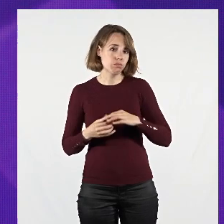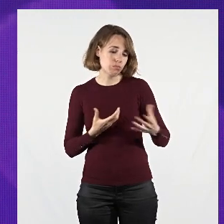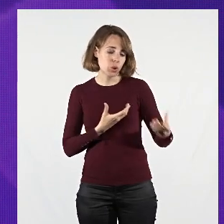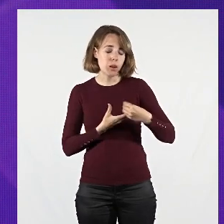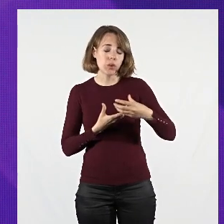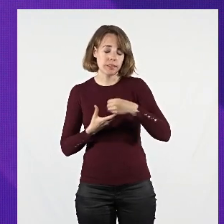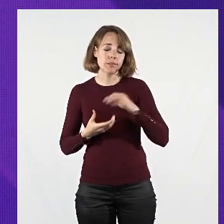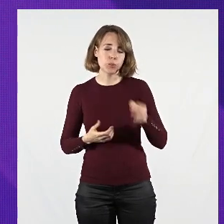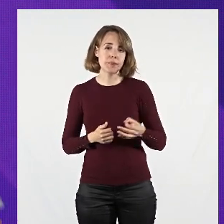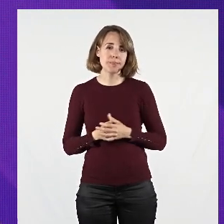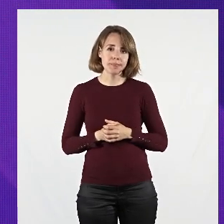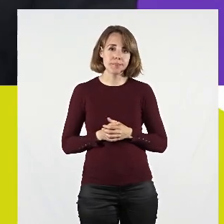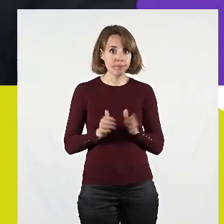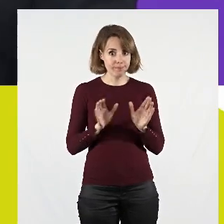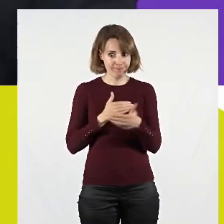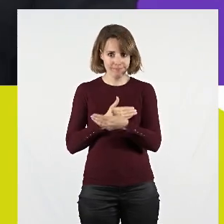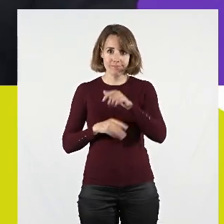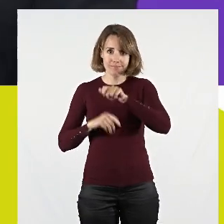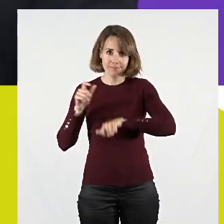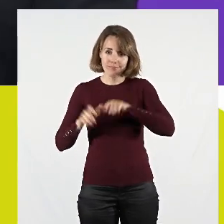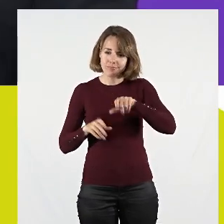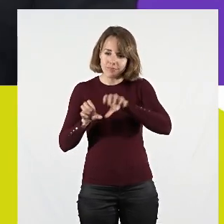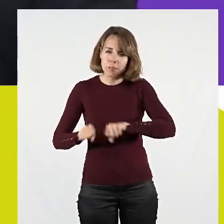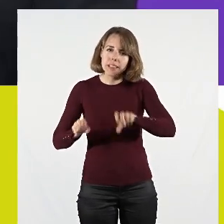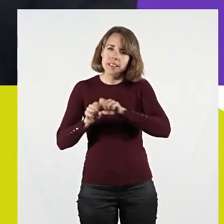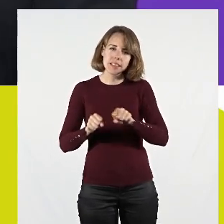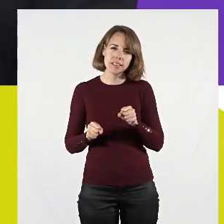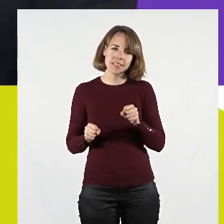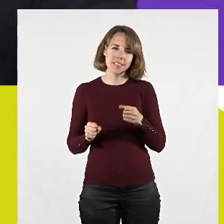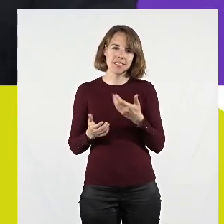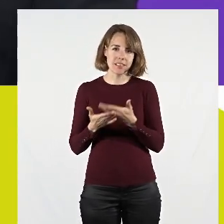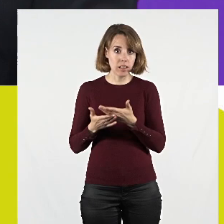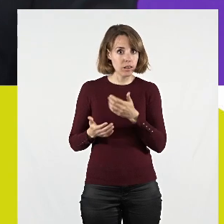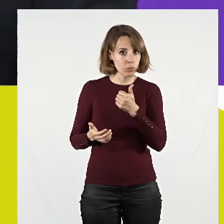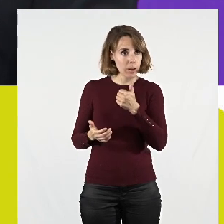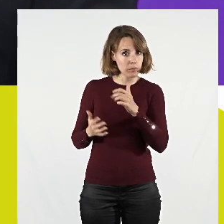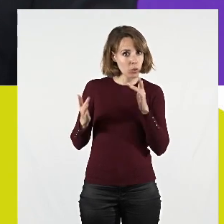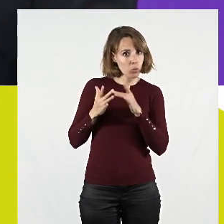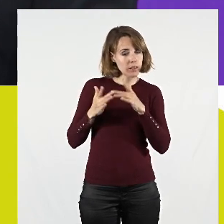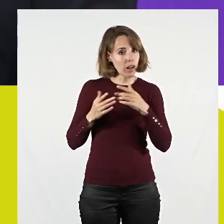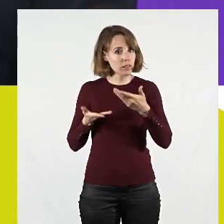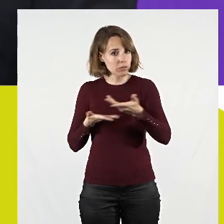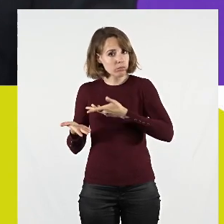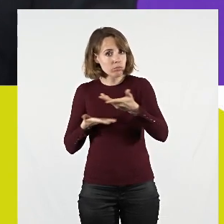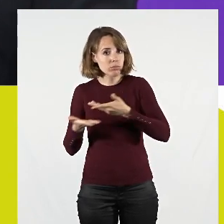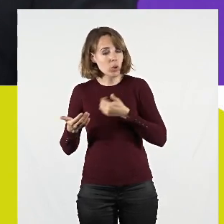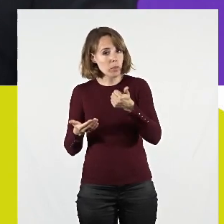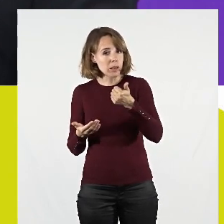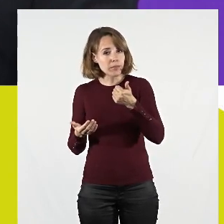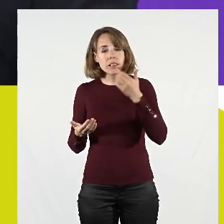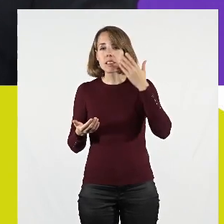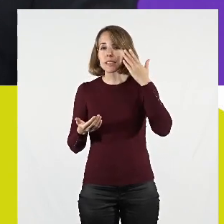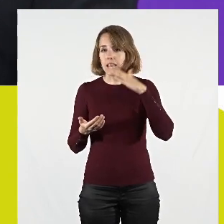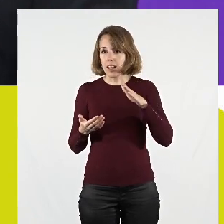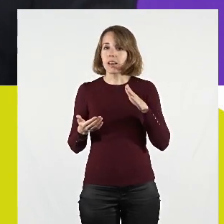un écosystème où il y a des fabricants. Est-ce que ces fabricants aujourd'hui, vous travaillez avec eux, j'imagine, est-ce qu'ils sont de plus en plus sensibilisés? Est-ce qu'ils font évoluer